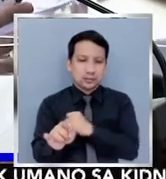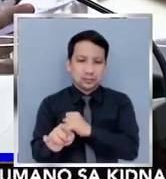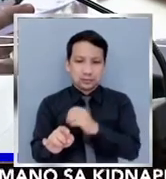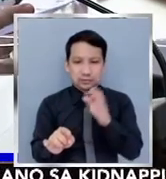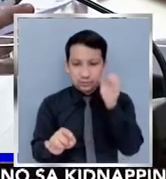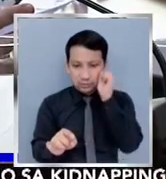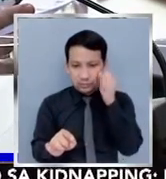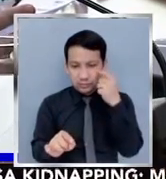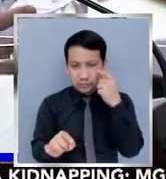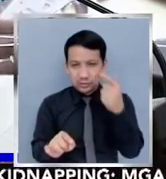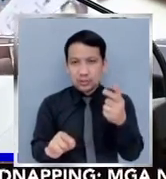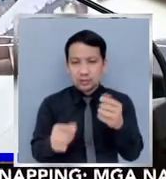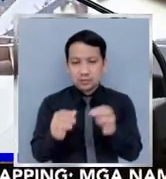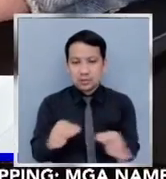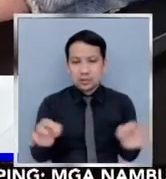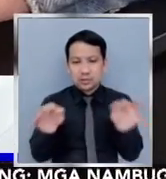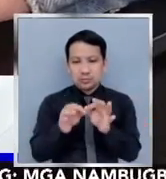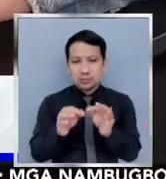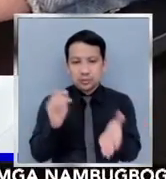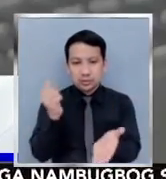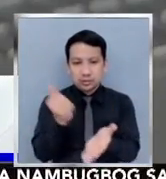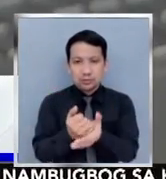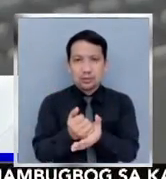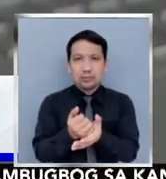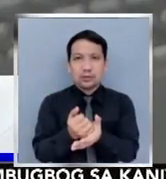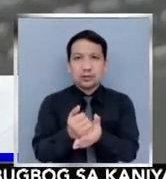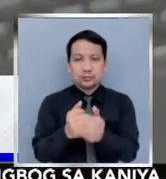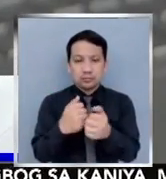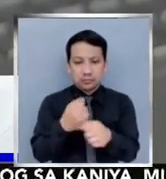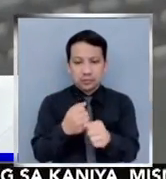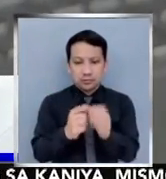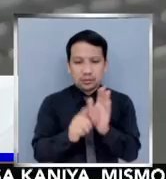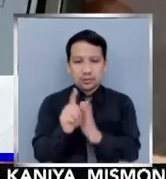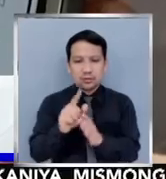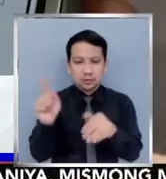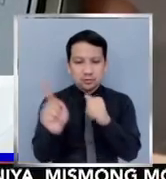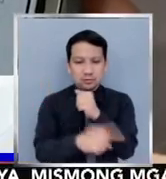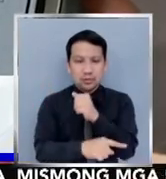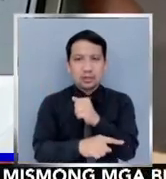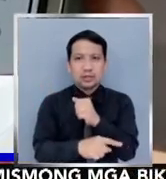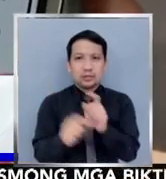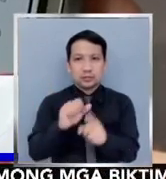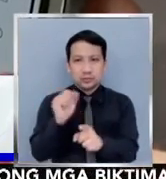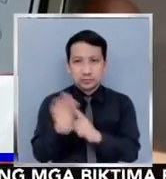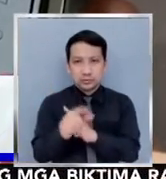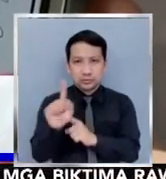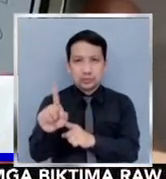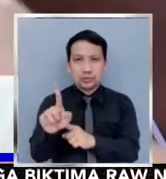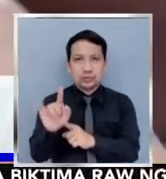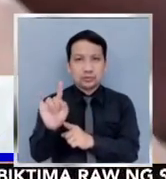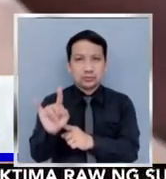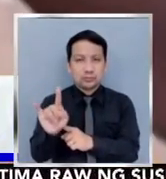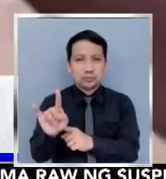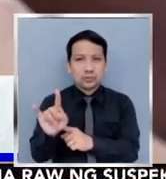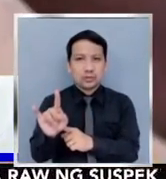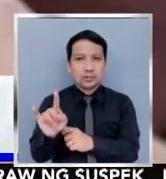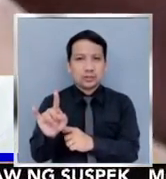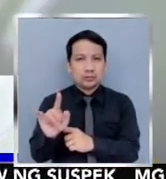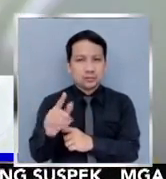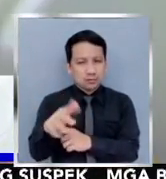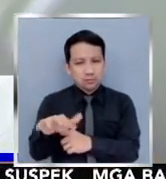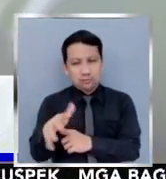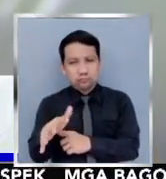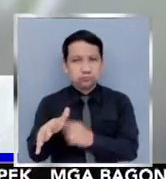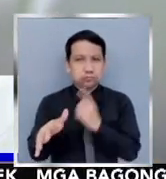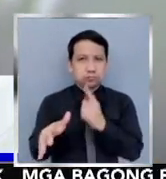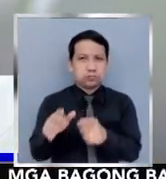marahil sa mga batas na dapat isulong ay ang pagparusa sa mga social media platform. Pero may agam-agam tungkol dito ang National